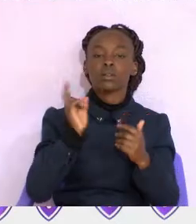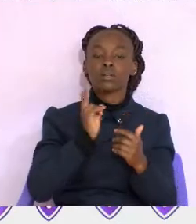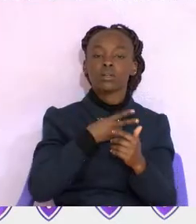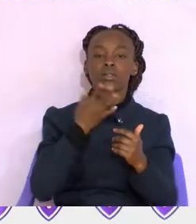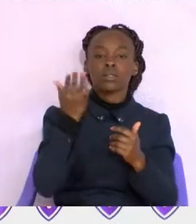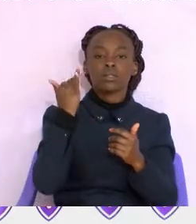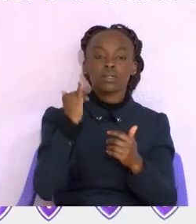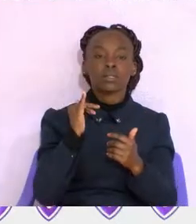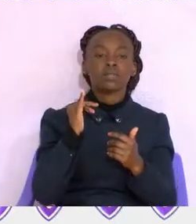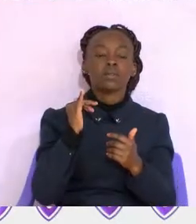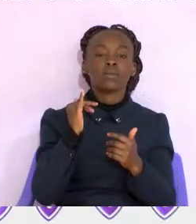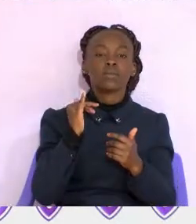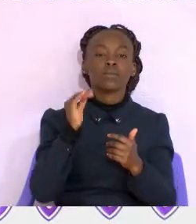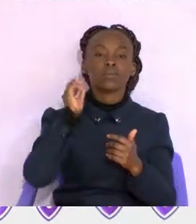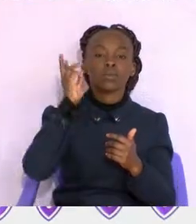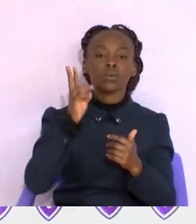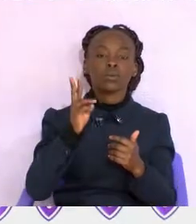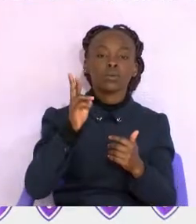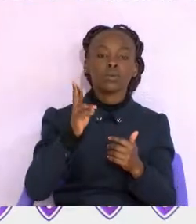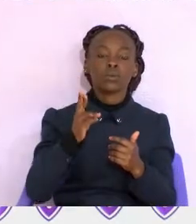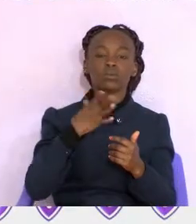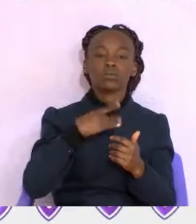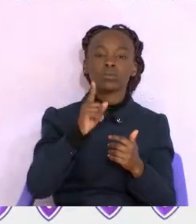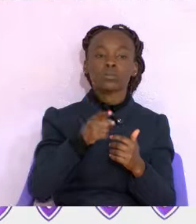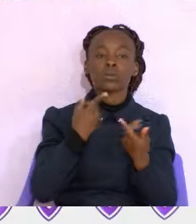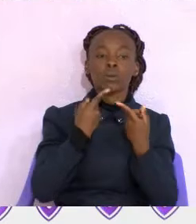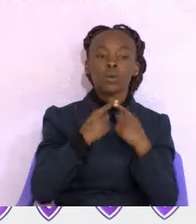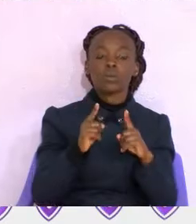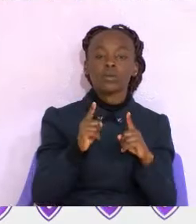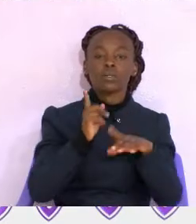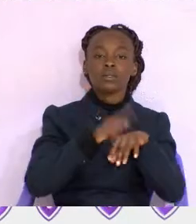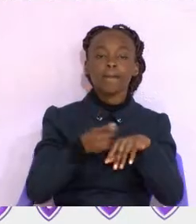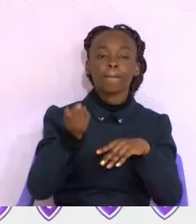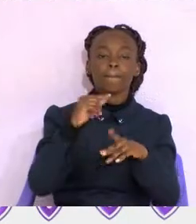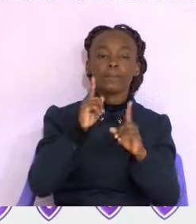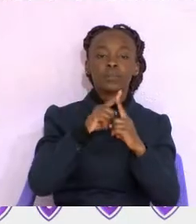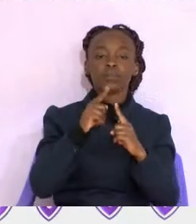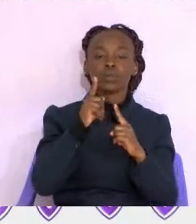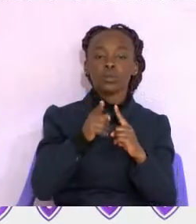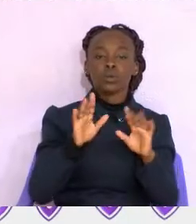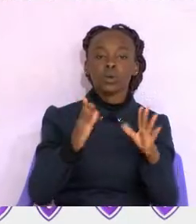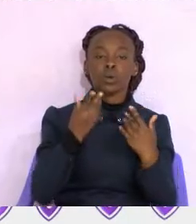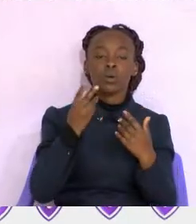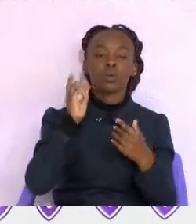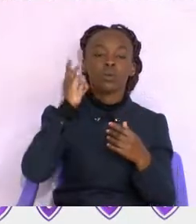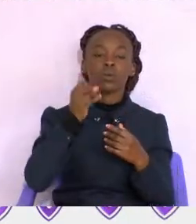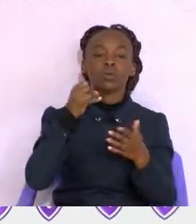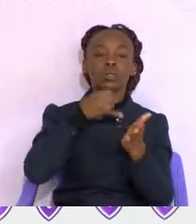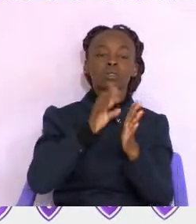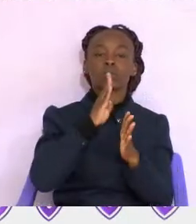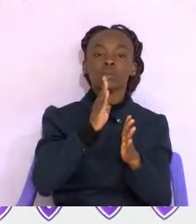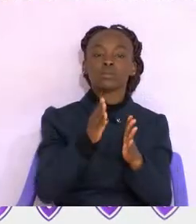waliteteka kama vile wewe, msikilizaji, mtazamaji. Lakini je, wakati inafika kwako itakuwa namna gani? Watu wa